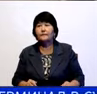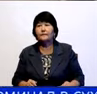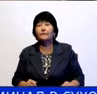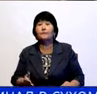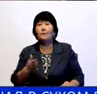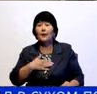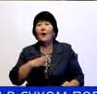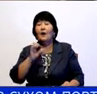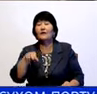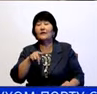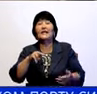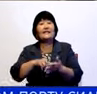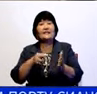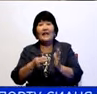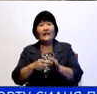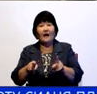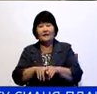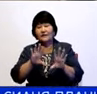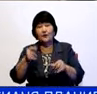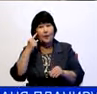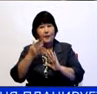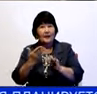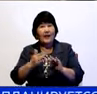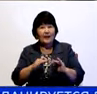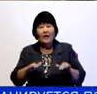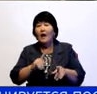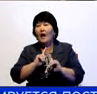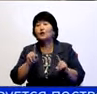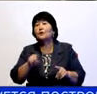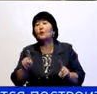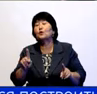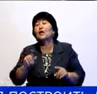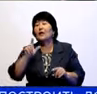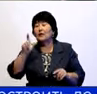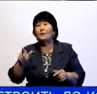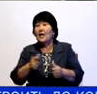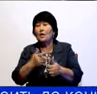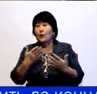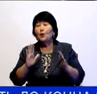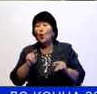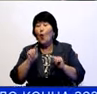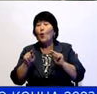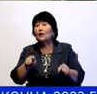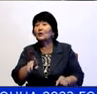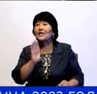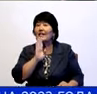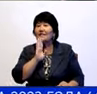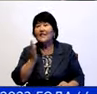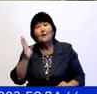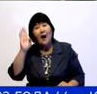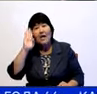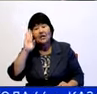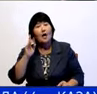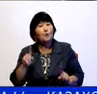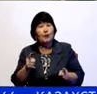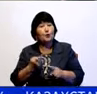Мой вид комиксов стандартный, то есть максимально понятный для детей. Особенность в том, что у героев нет имен, только указывается, что это девочка или мальчик.